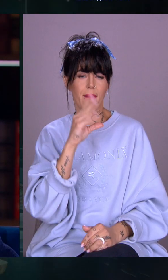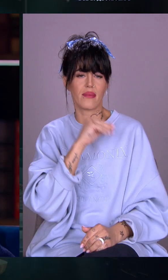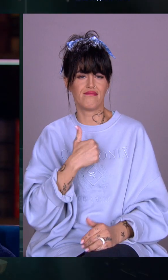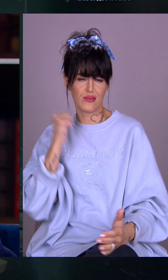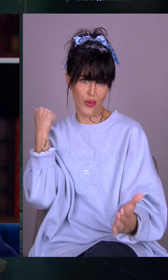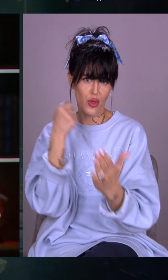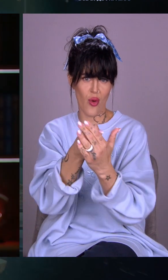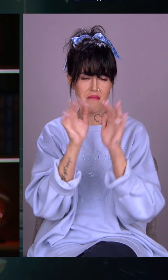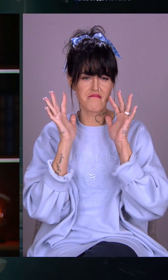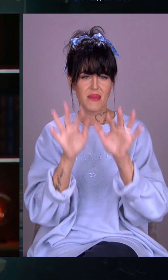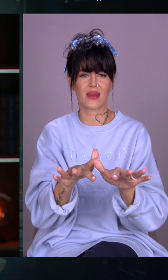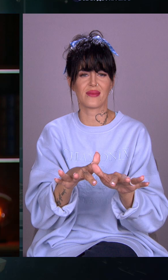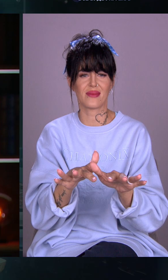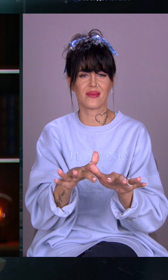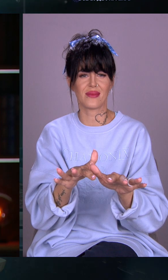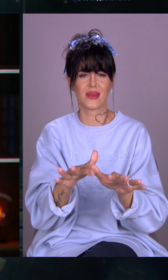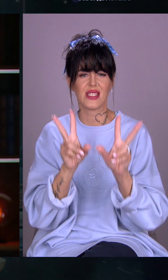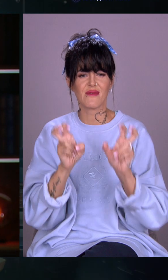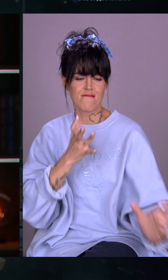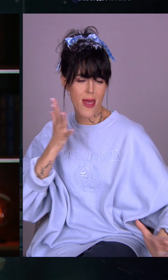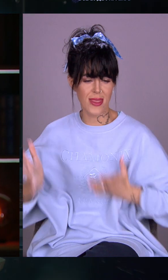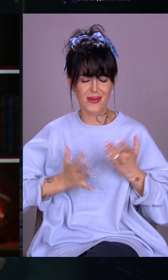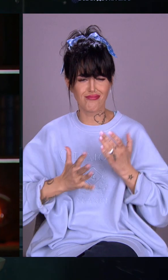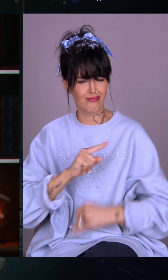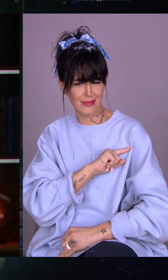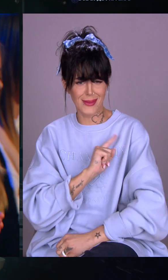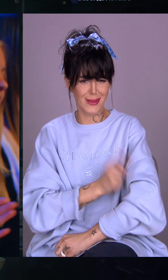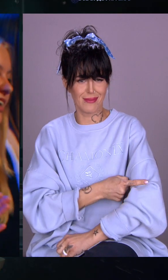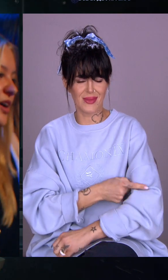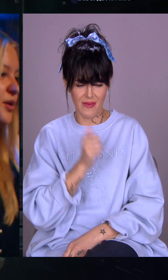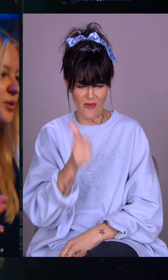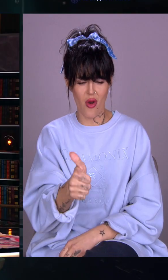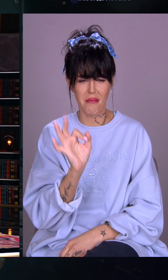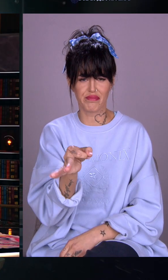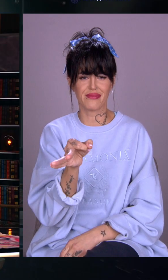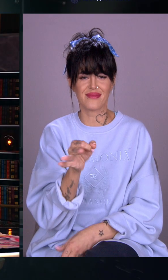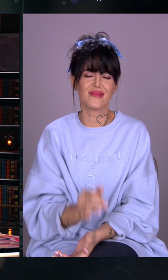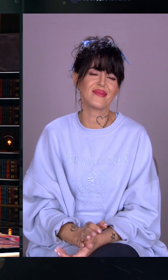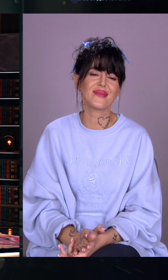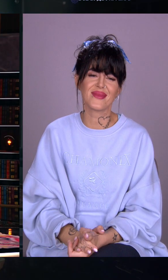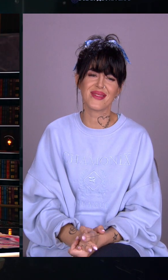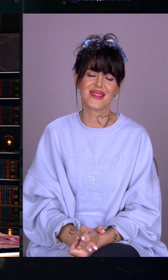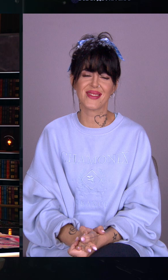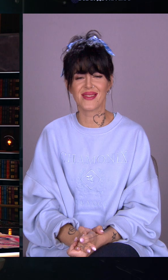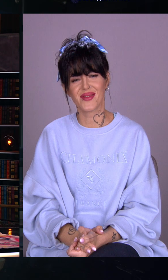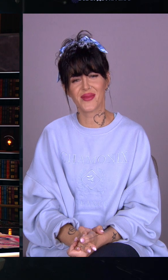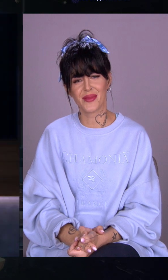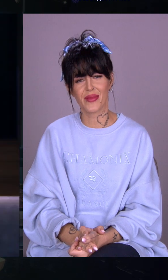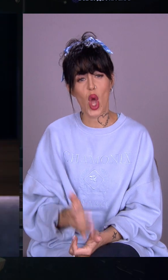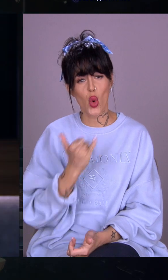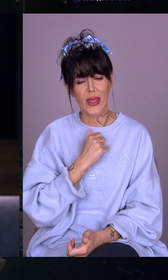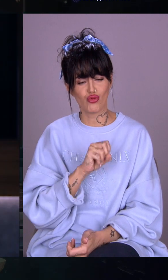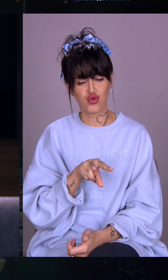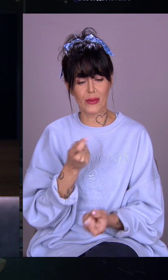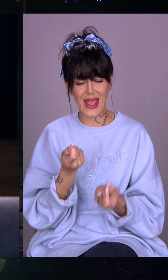доїхав. Отак. Тому що бешена енергія вас, бешена хлопці. Це капець. У нас є гра для вас, але перед тим, я